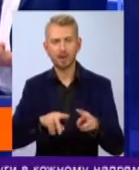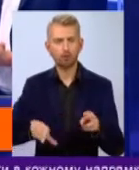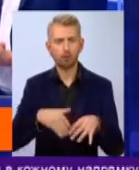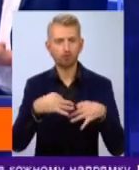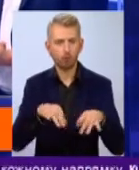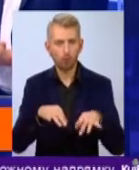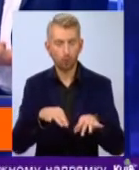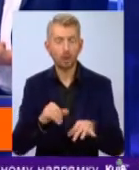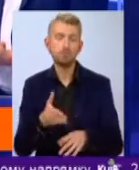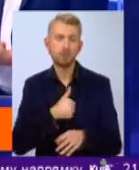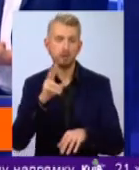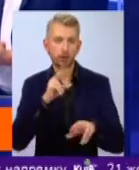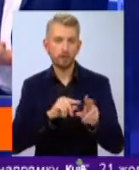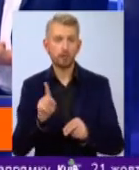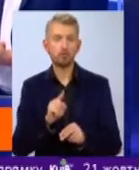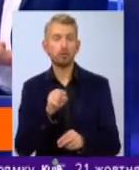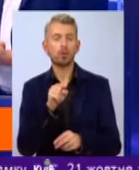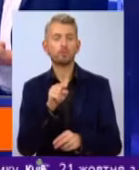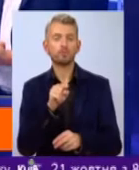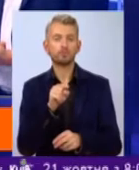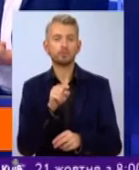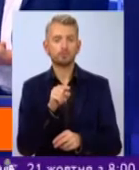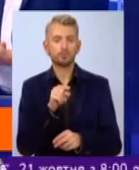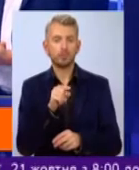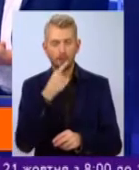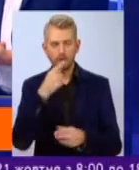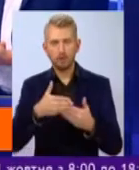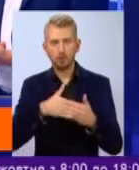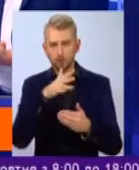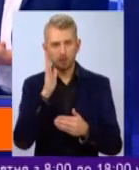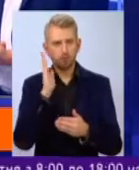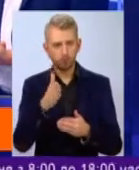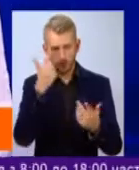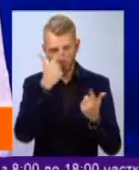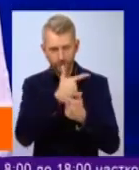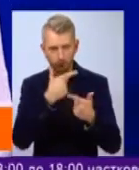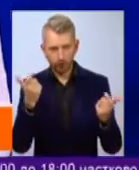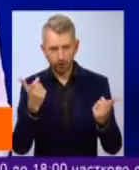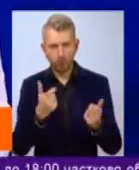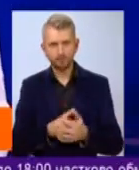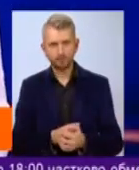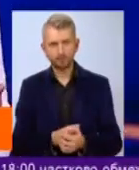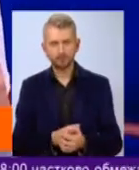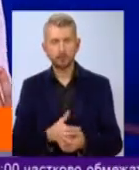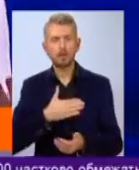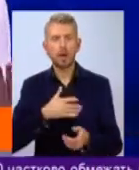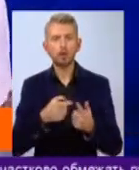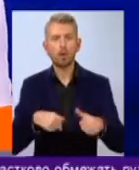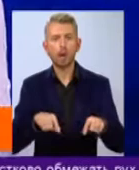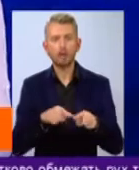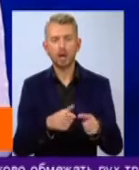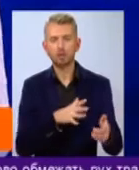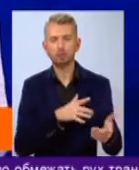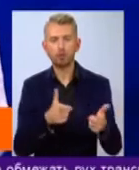і ми сподіваємося, що він так в найближчий час буде озвучено. Наша організація